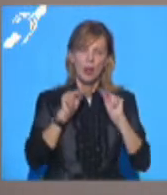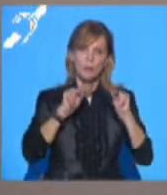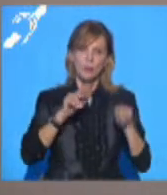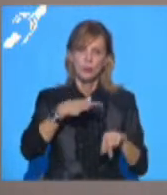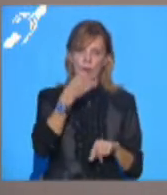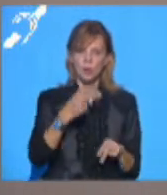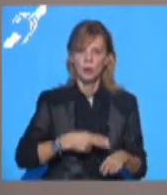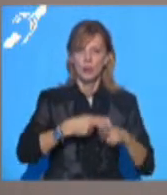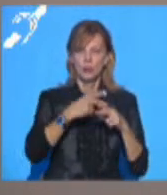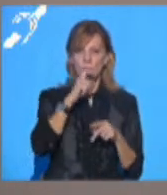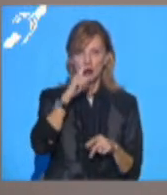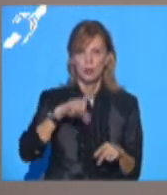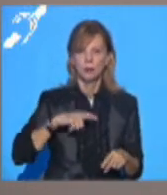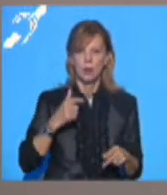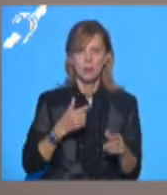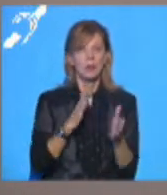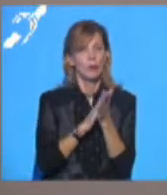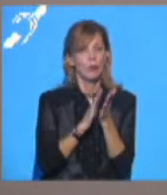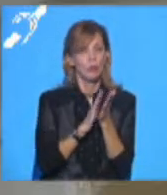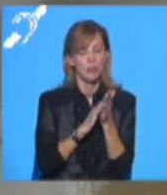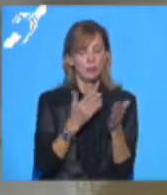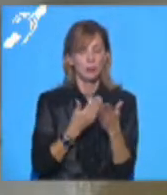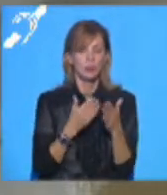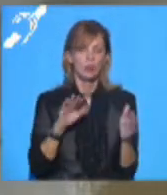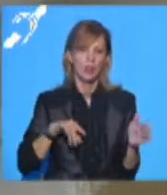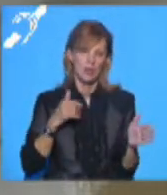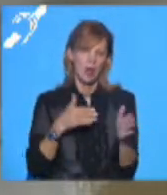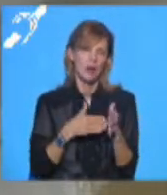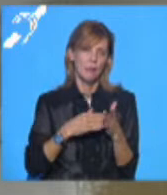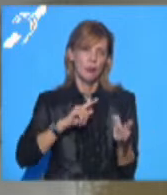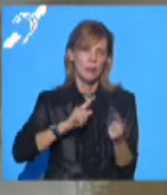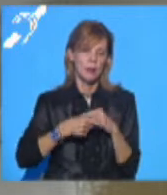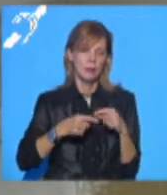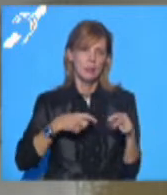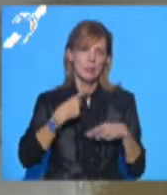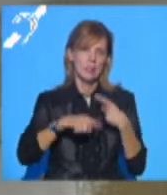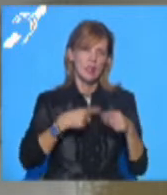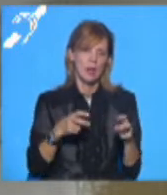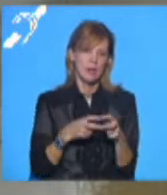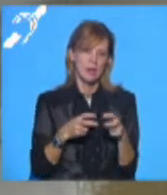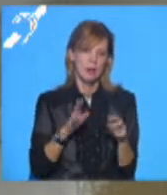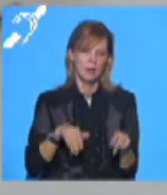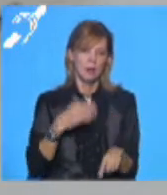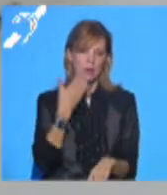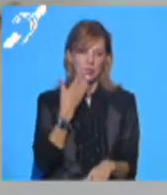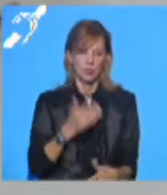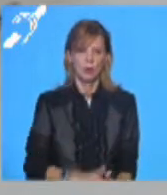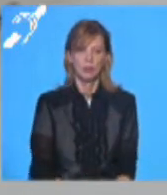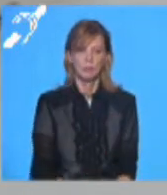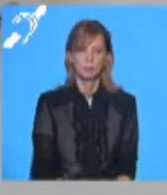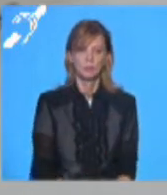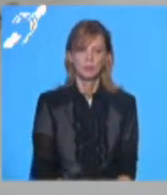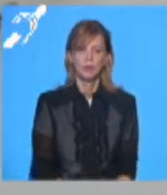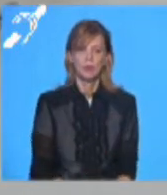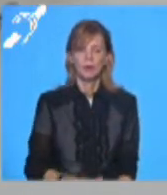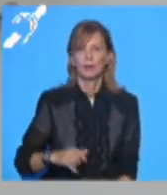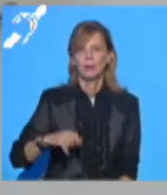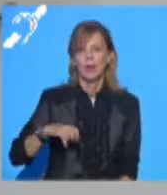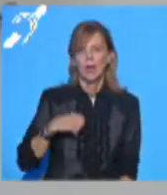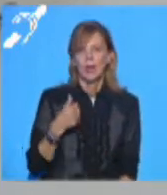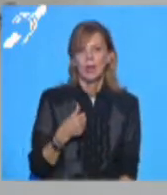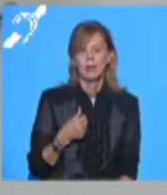spun că ajutorul bărbatului este lăudabil, mai ales că era nevoie să fie schimbată instalația electrică în școală. Este un